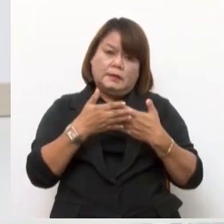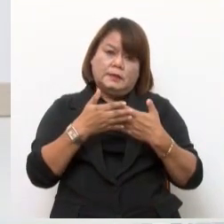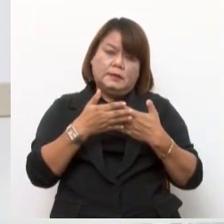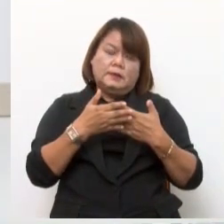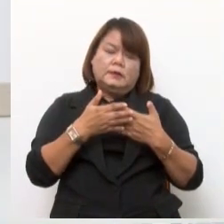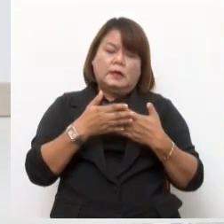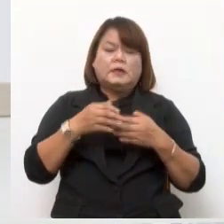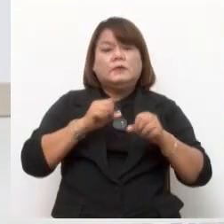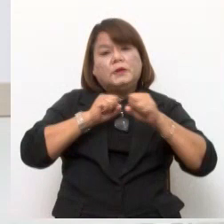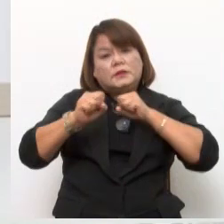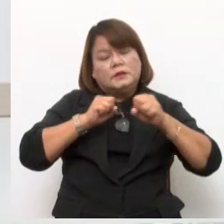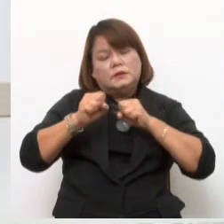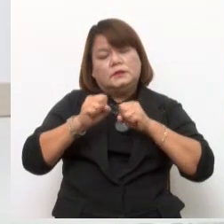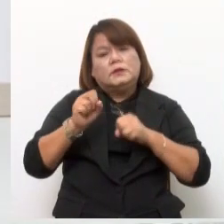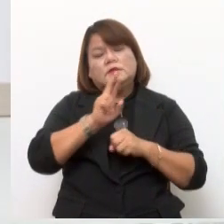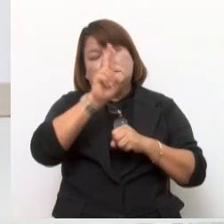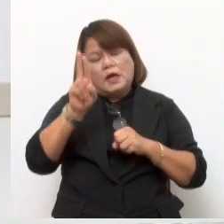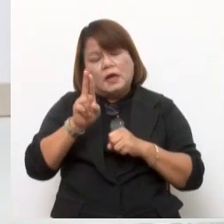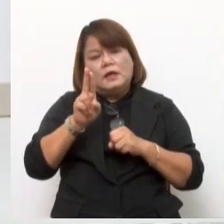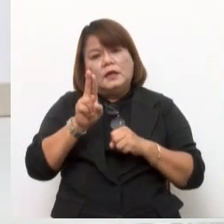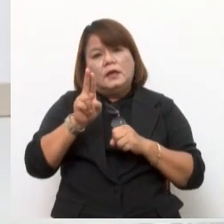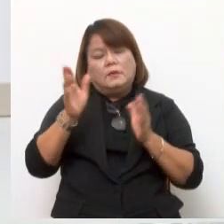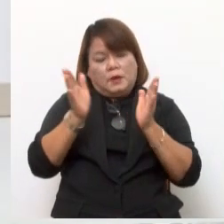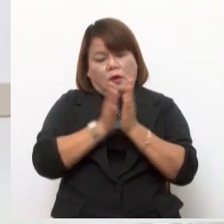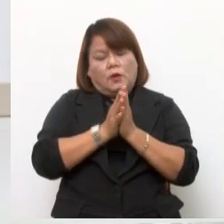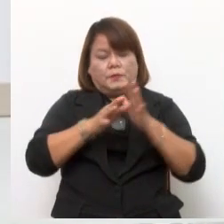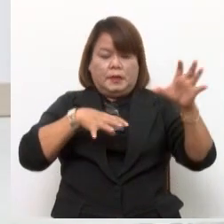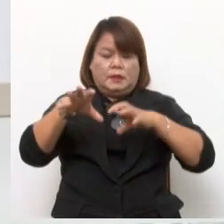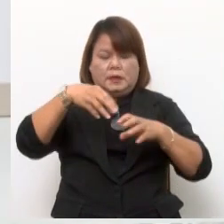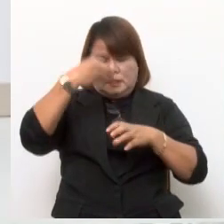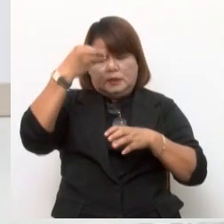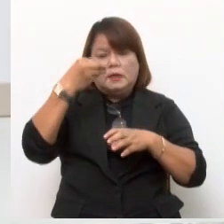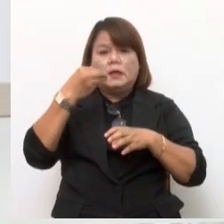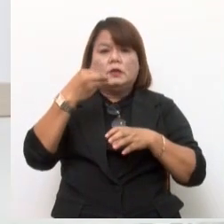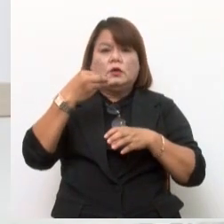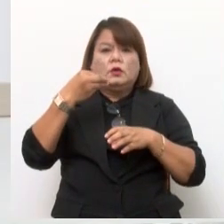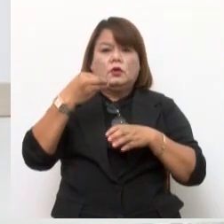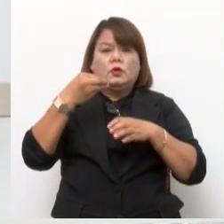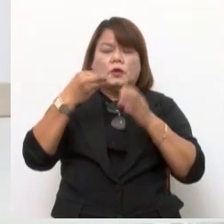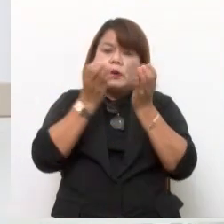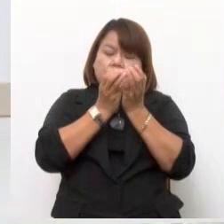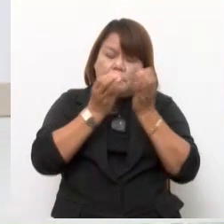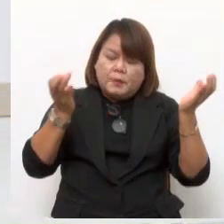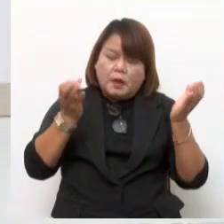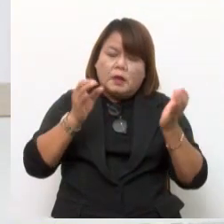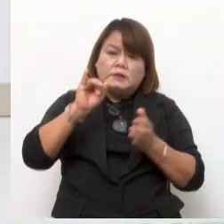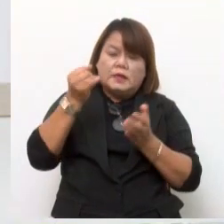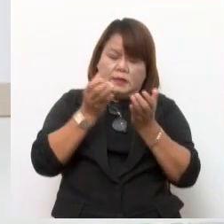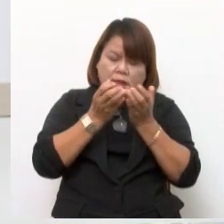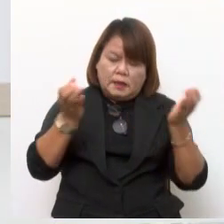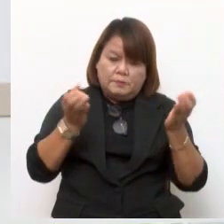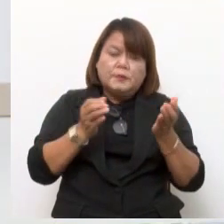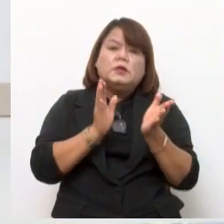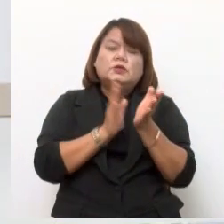ำไปใช้ประกอบการจัดการเรียนเรื่องคุณธรรมจริยธรรมได้และผมก็ถือโอกาสนี้ชื่นชมกับน้ำใจ